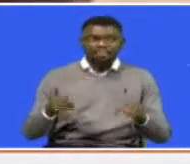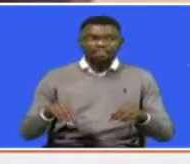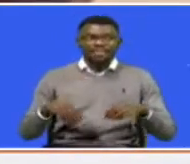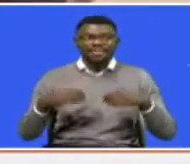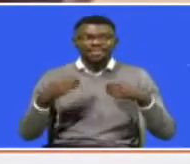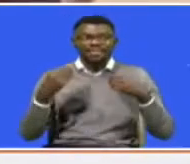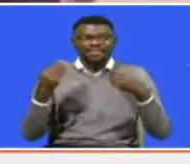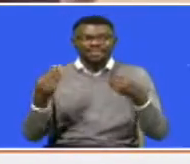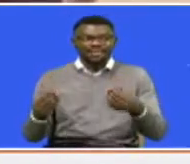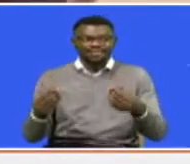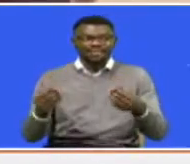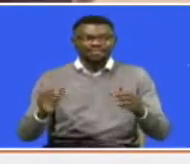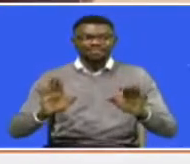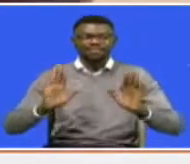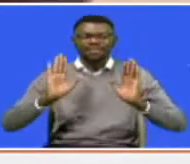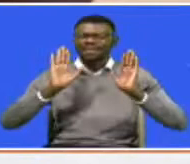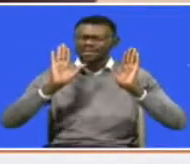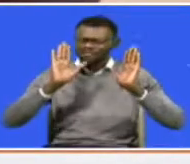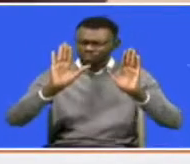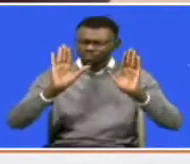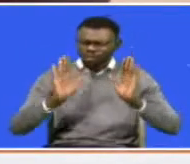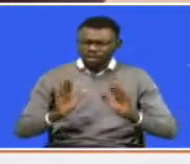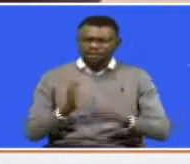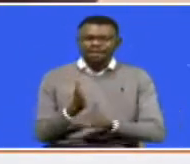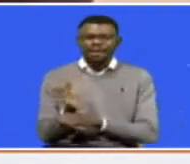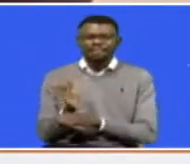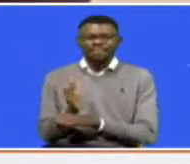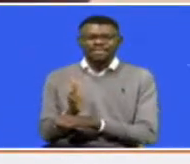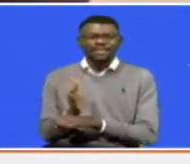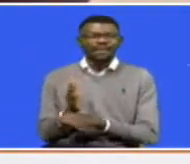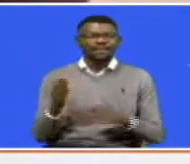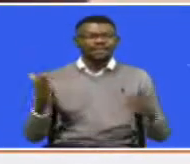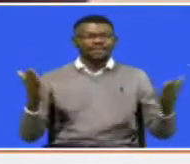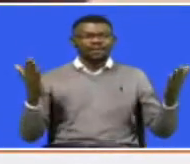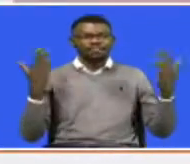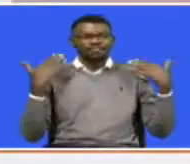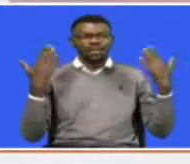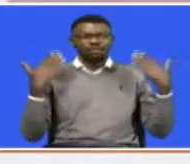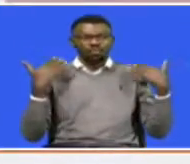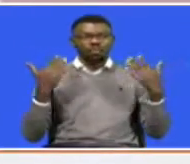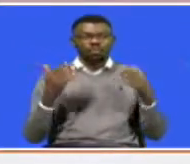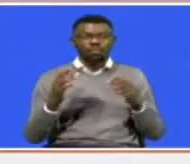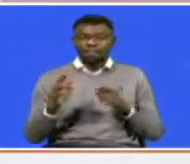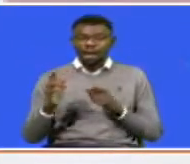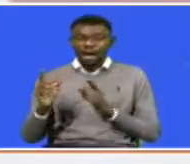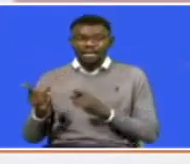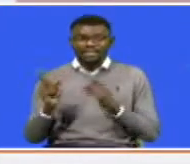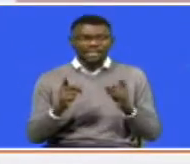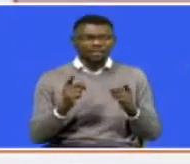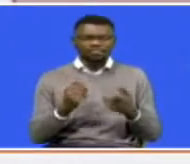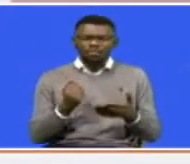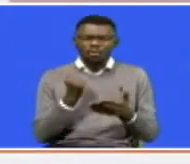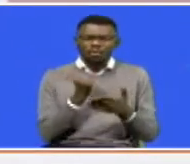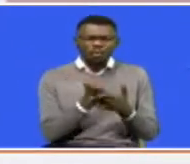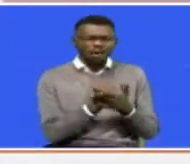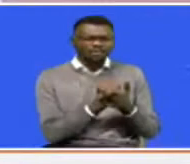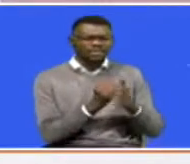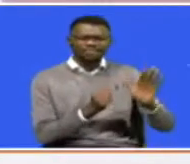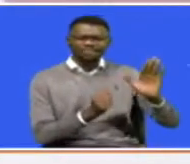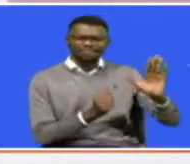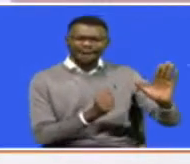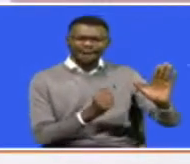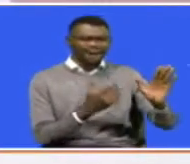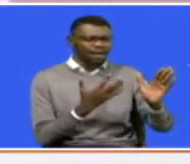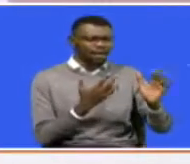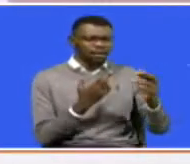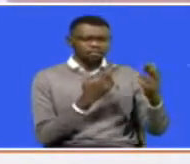sana. Ambassador, Meru Hustlers Ambassador. Afisi ya ambassador wa mahasla ama